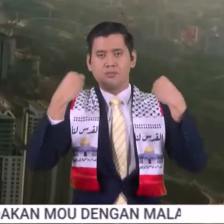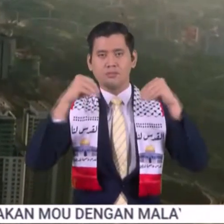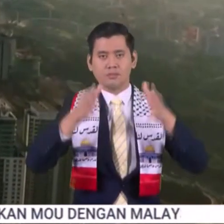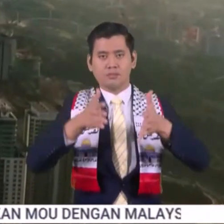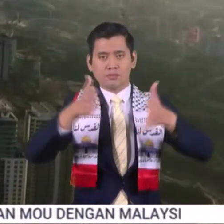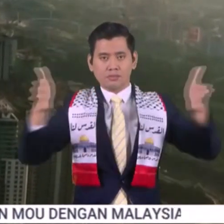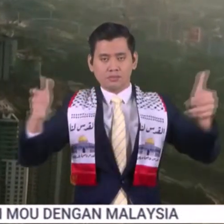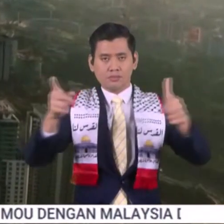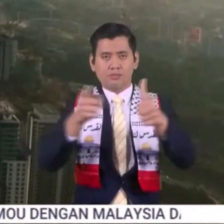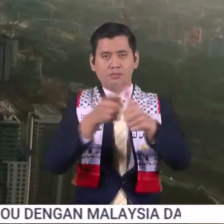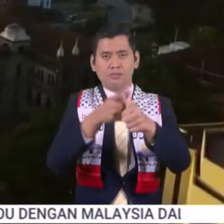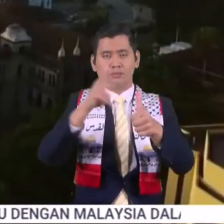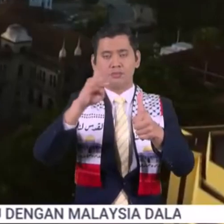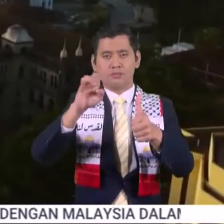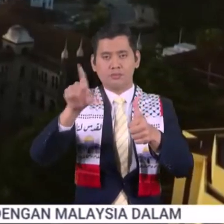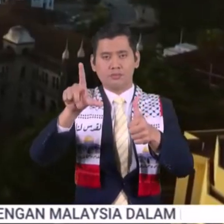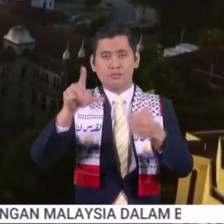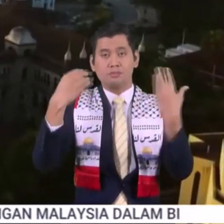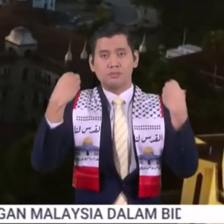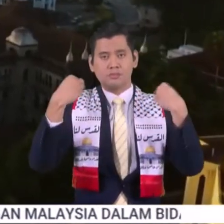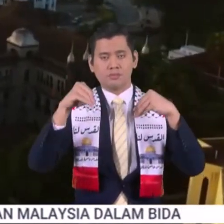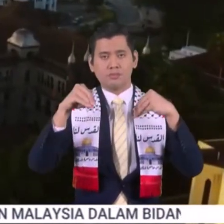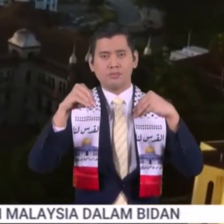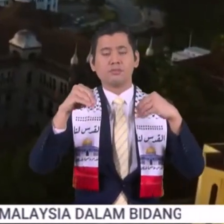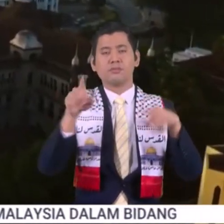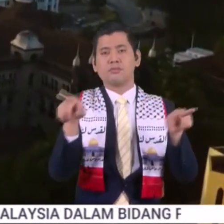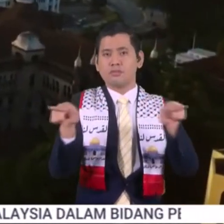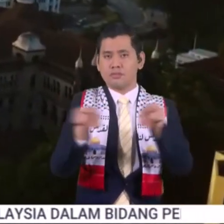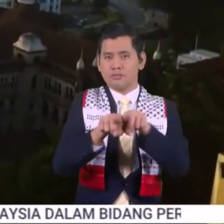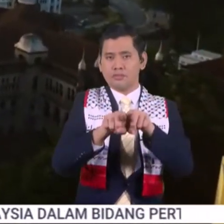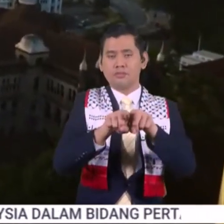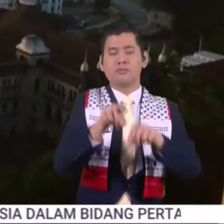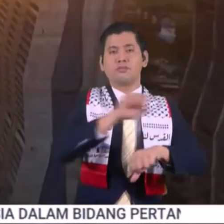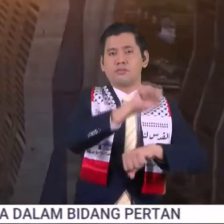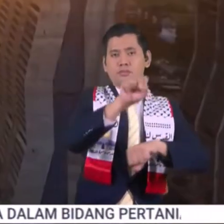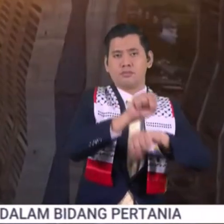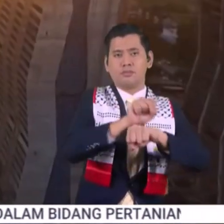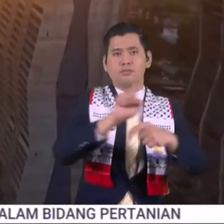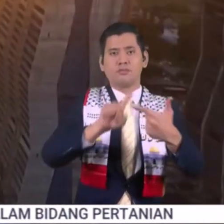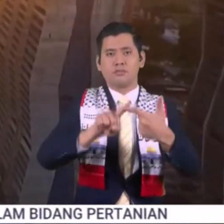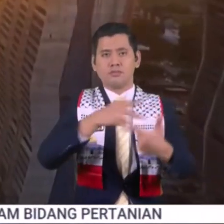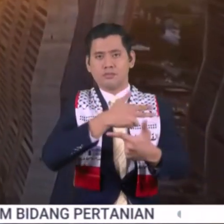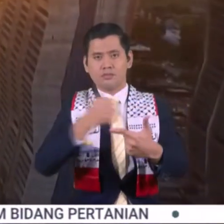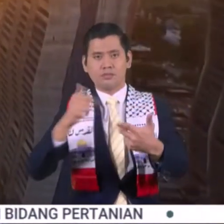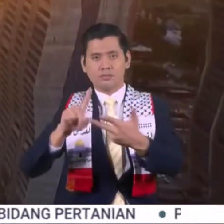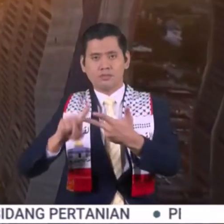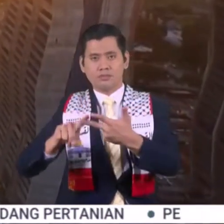dari segi permodalan pasaran seiring Singapura, Indonesia dan Thailand.